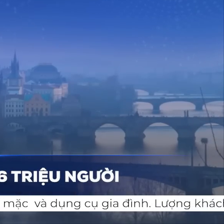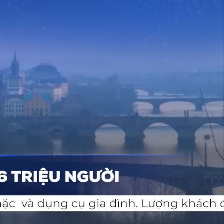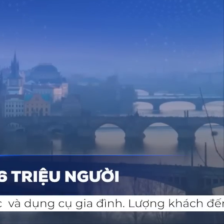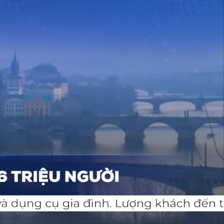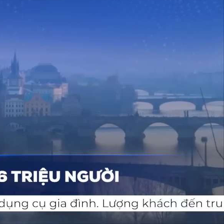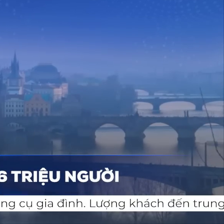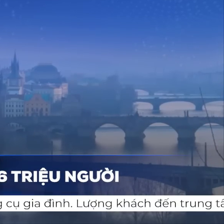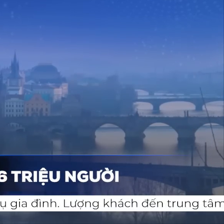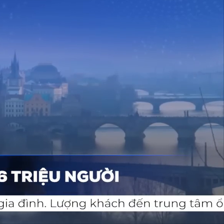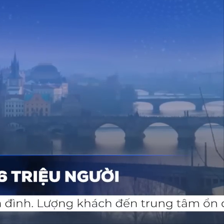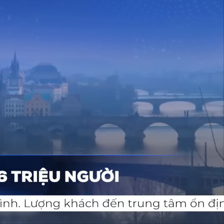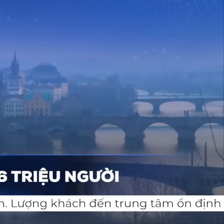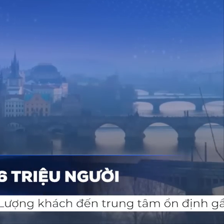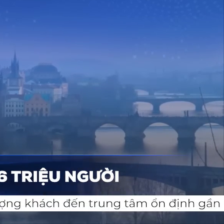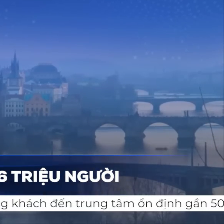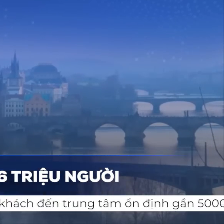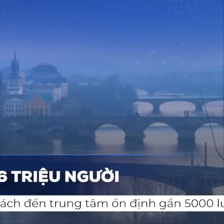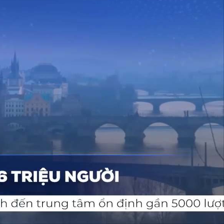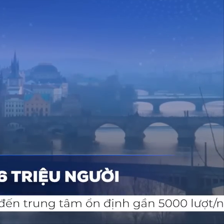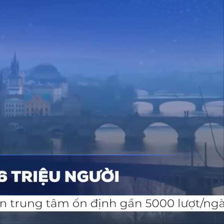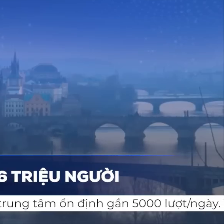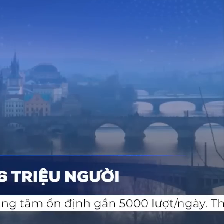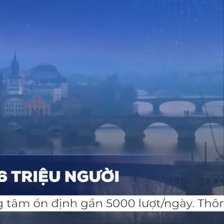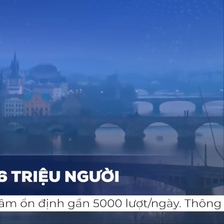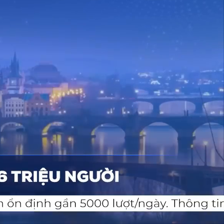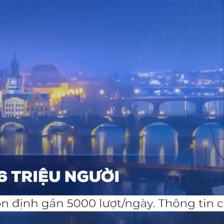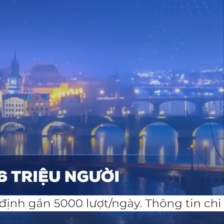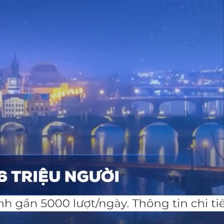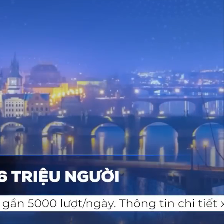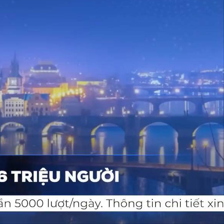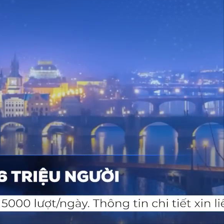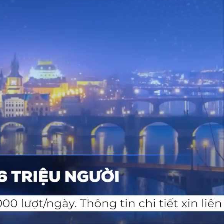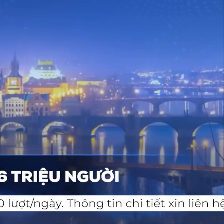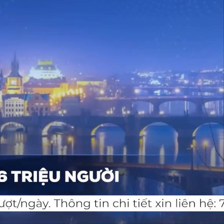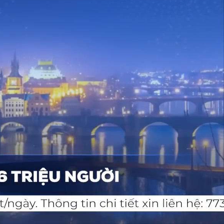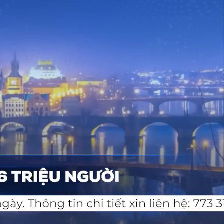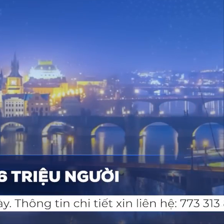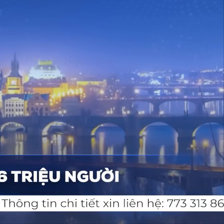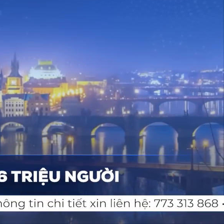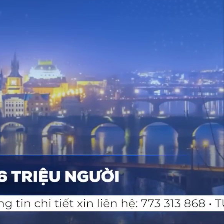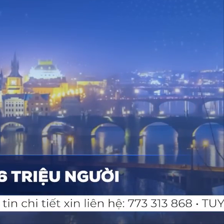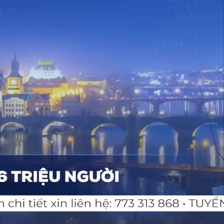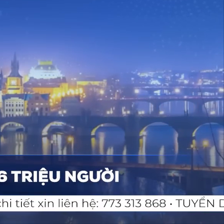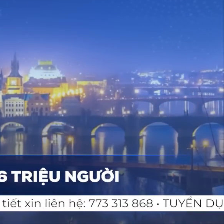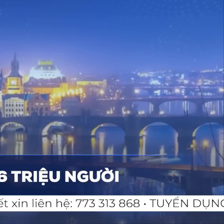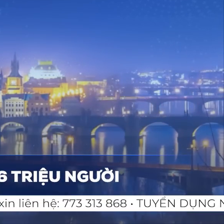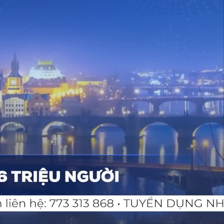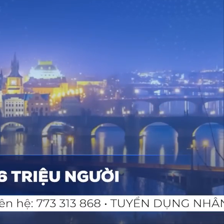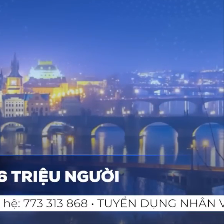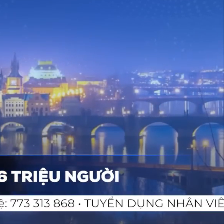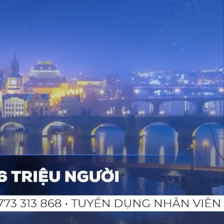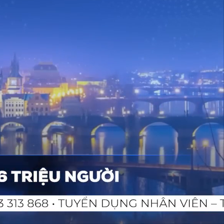vợ chồng nửa đầu năm nay dân số của Cộng hòa Séc đã tăng thêm 9.000 người lên tới 10 phẩy 526 triệu người